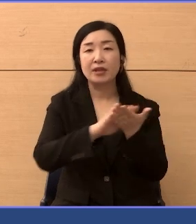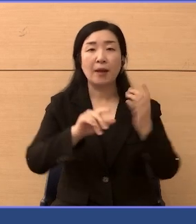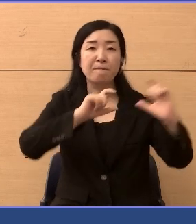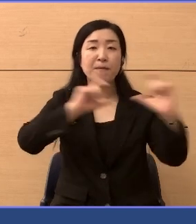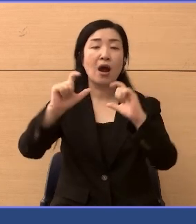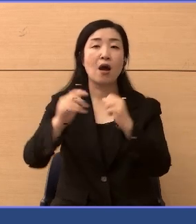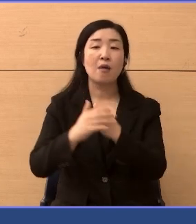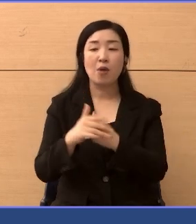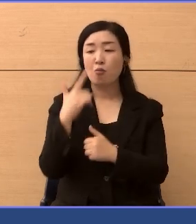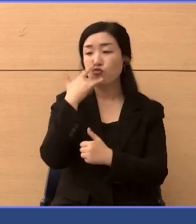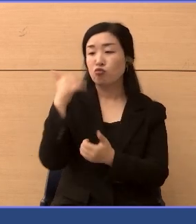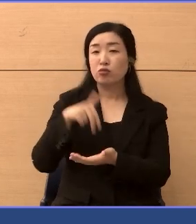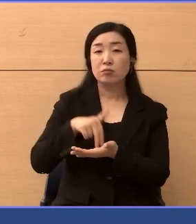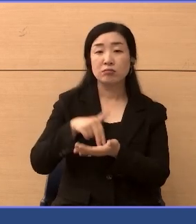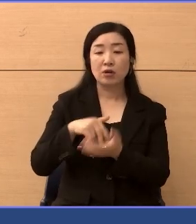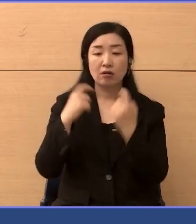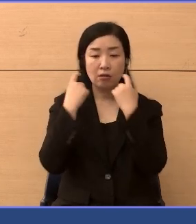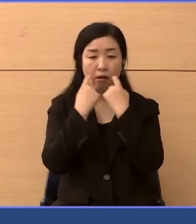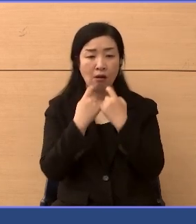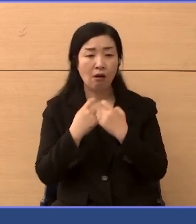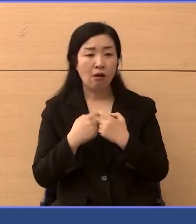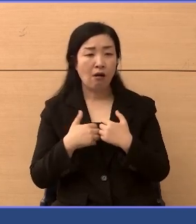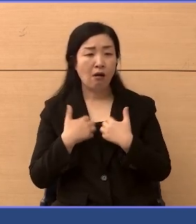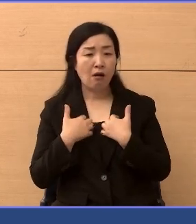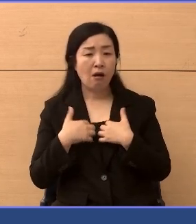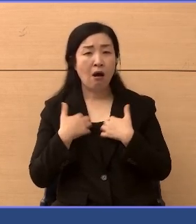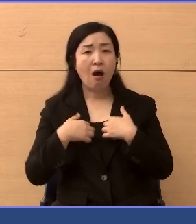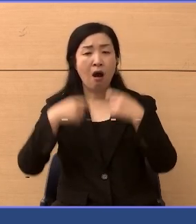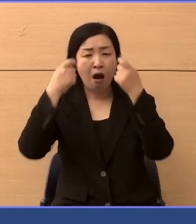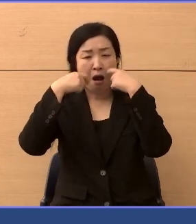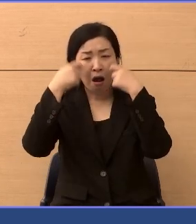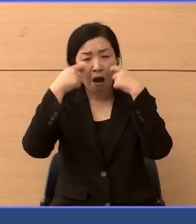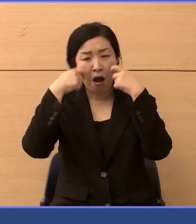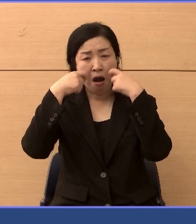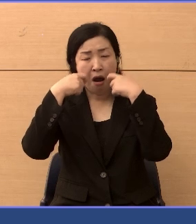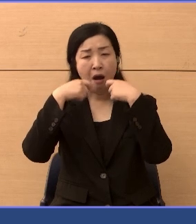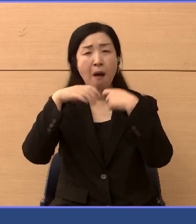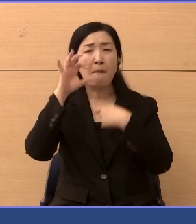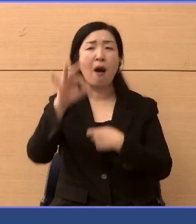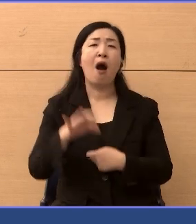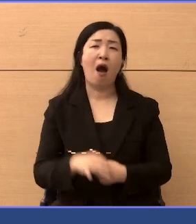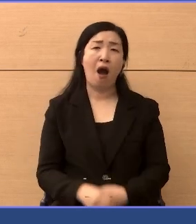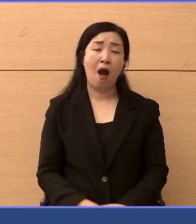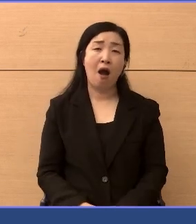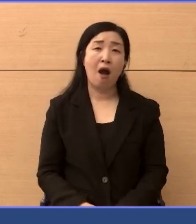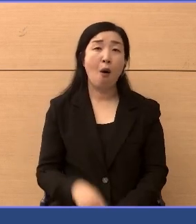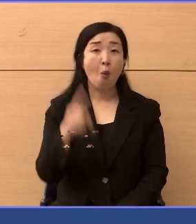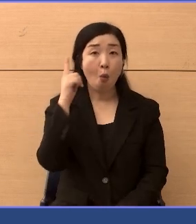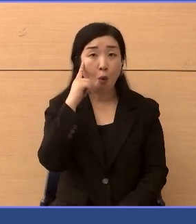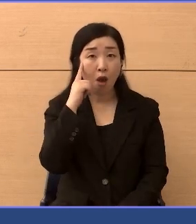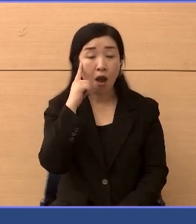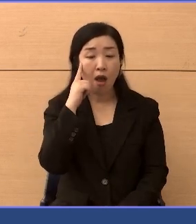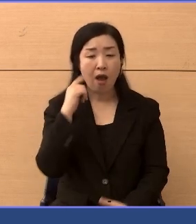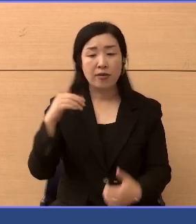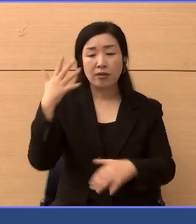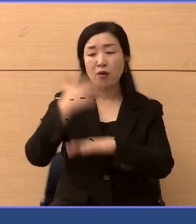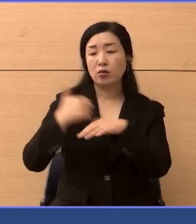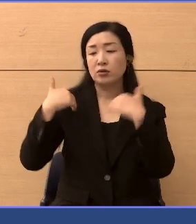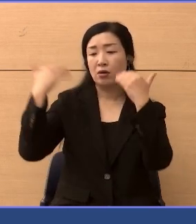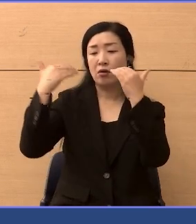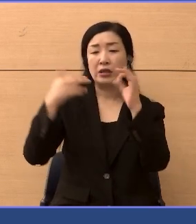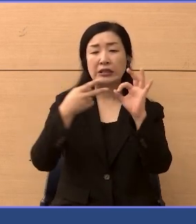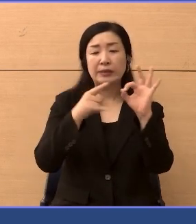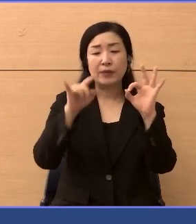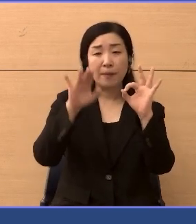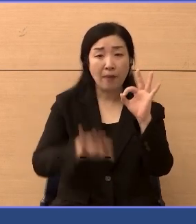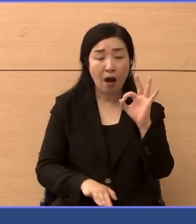need to 부모님이나 아니면 treat 개인이 기쁨의 any 눈물을 흘리는 경우도 co-occurring 많이 psychiatric 보았습니다. disorders. 이런 성인기 And 내지는